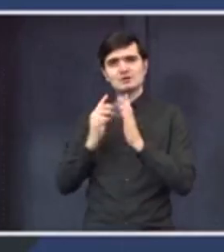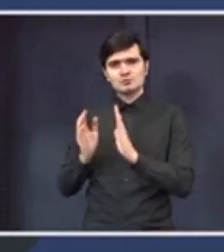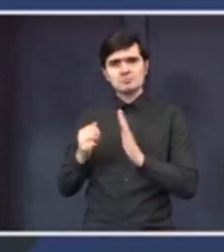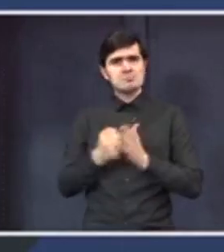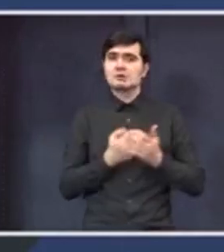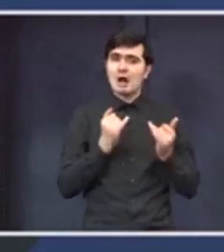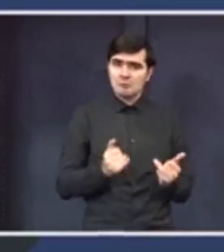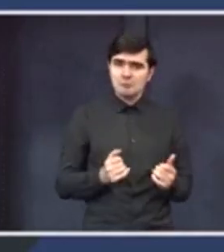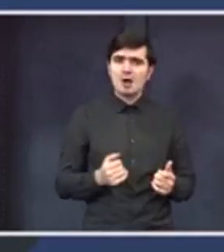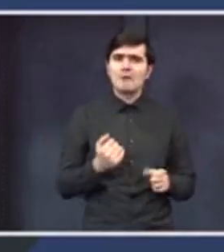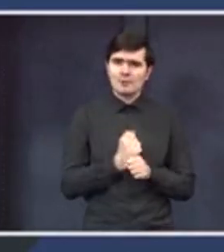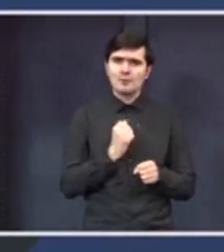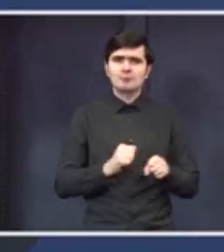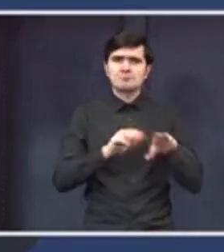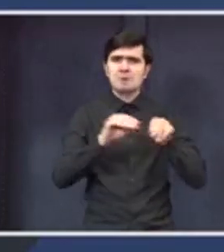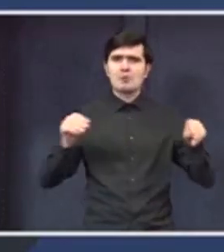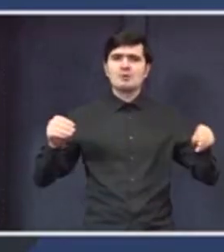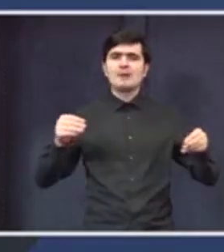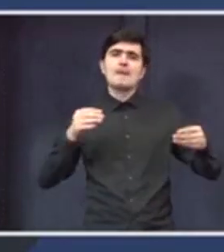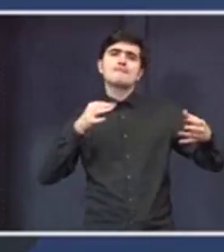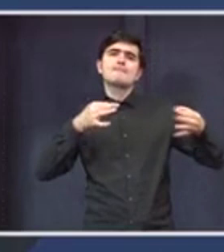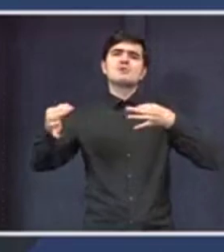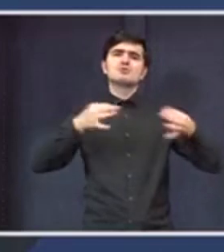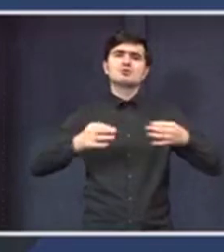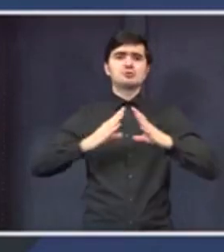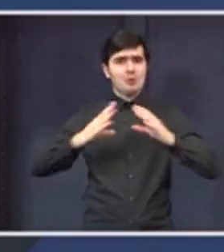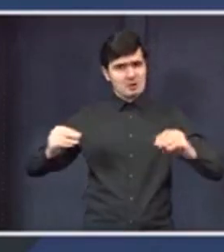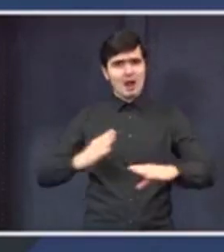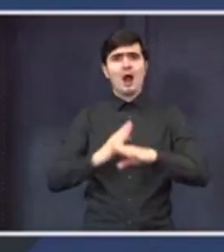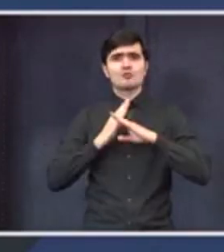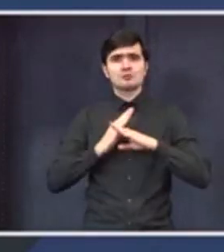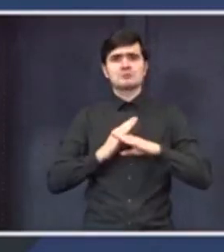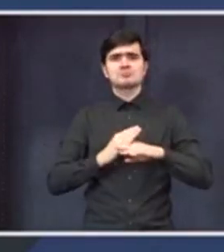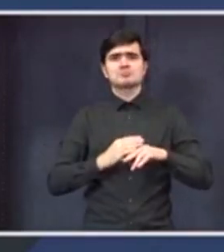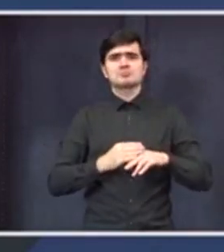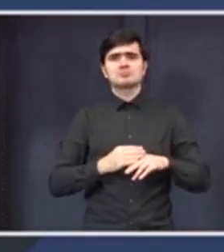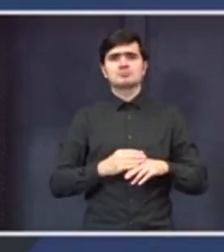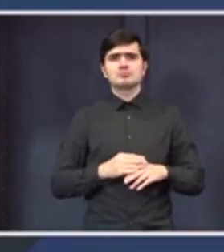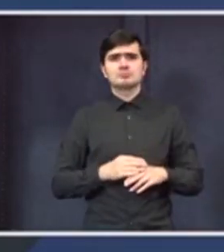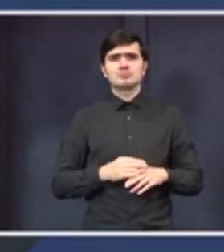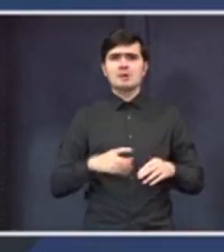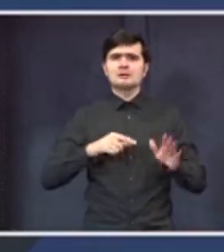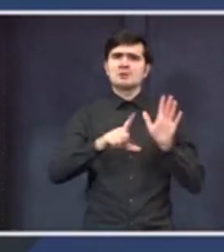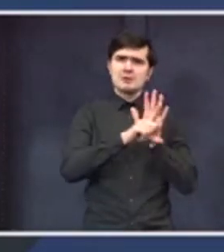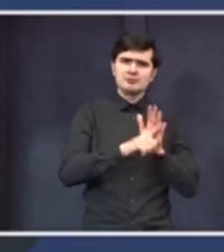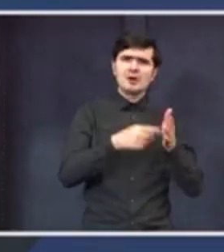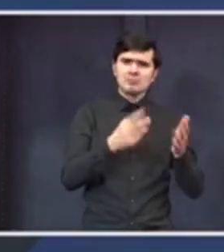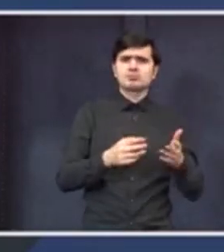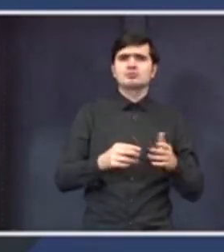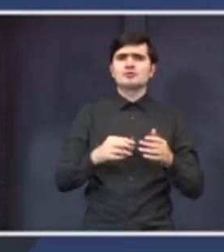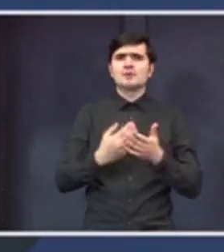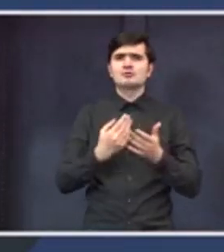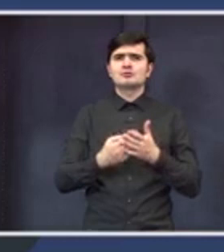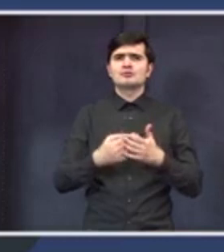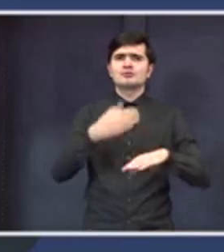mai multe măsuri în România care au ajutat. Rămân Kurzarbeit, legea Kurzarbeit este în vigoare, șomajul tehnic este în